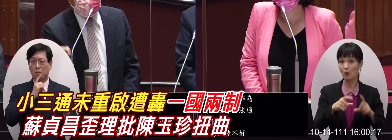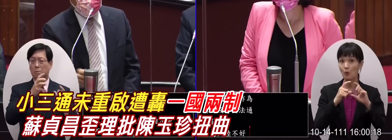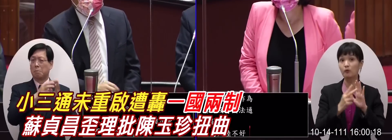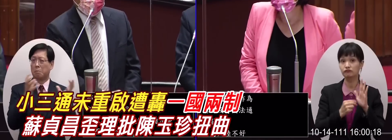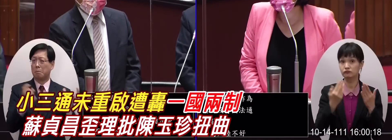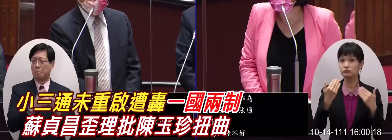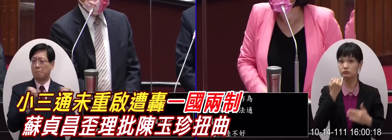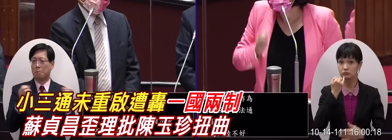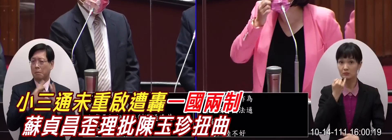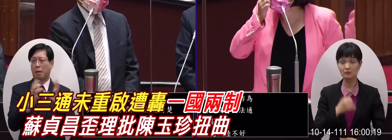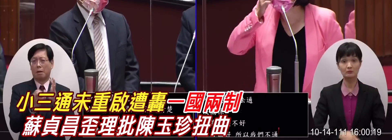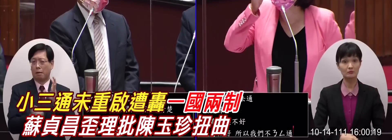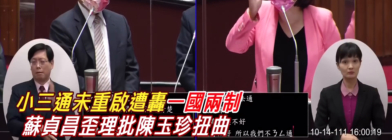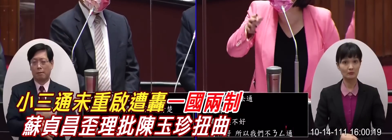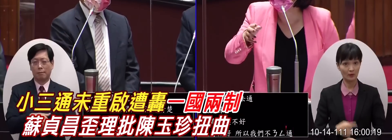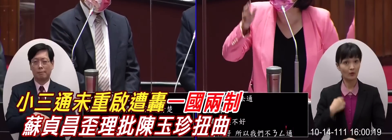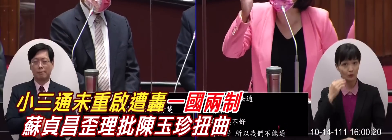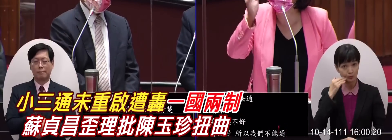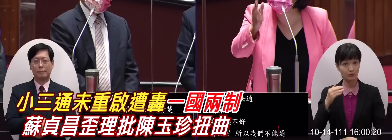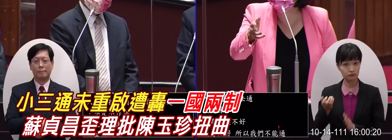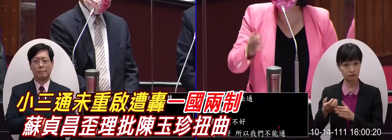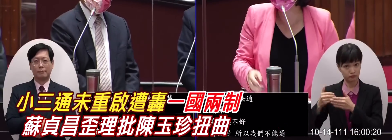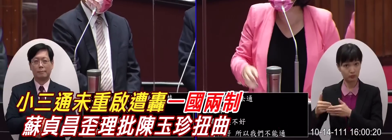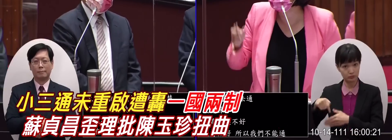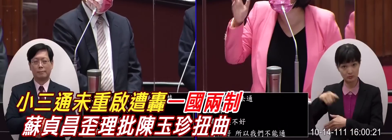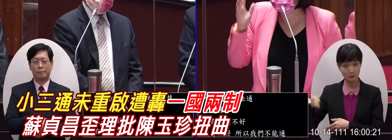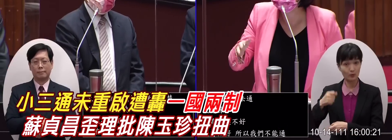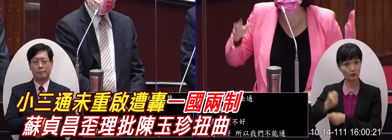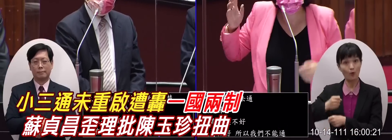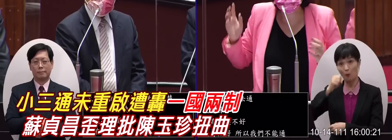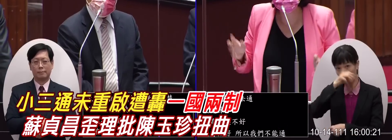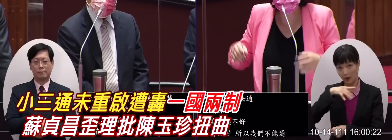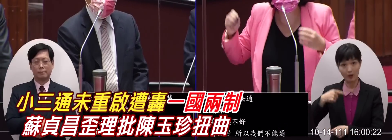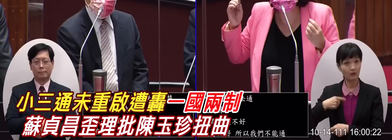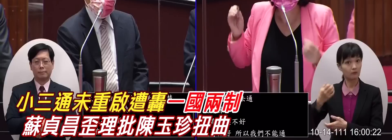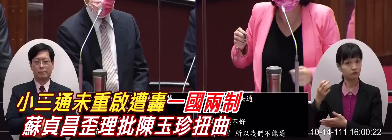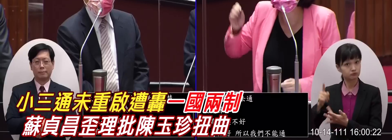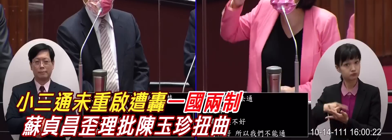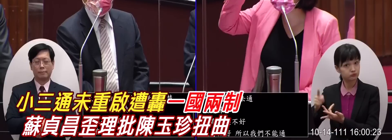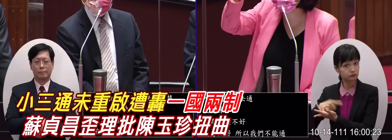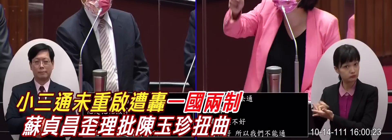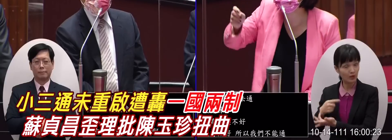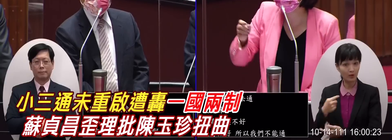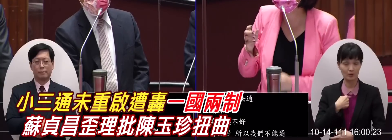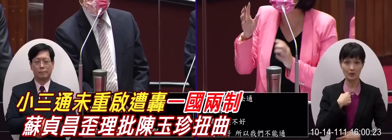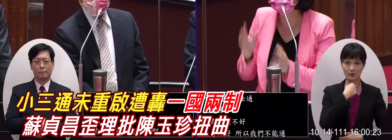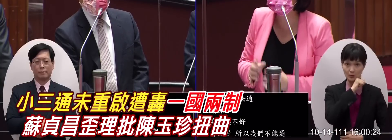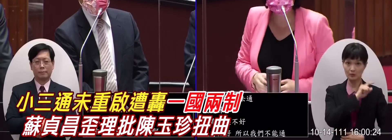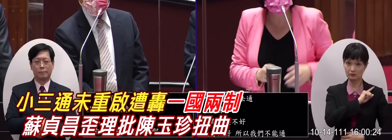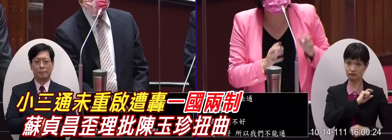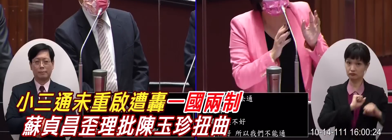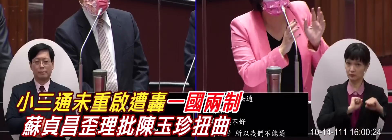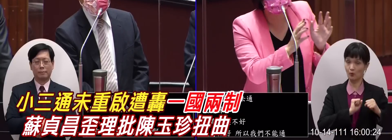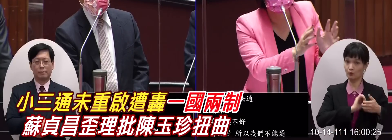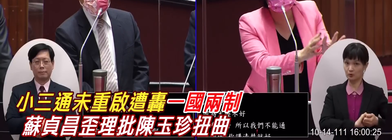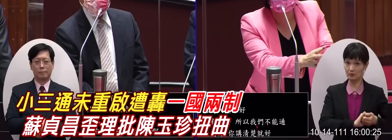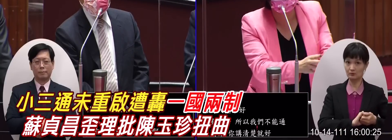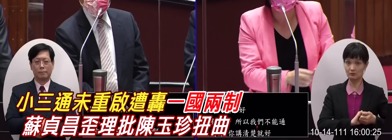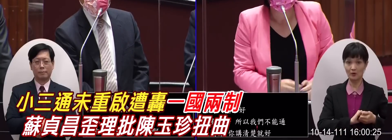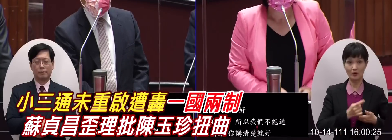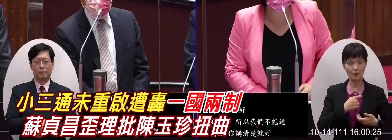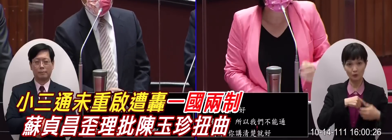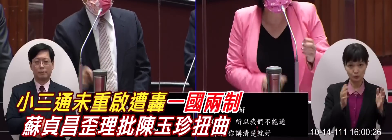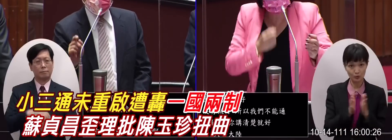撤掉了。 所以只要大陆以后什么事情都做不好，我们自己这边的准备，我们的自主决定，所以我们的决定都被大陆牵着